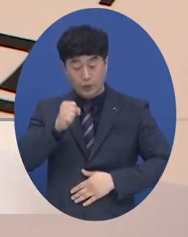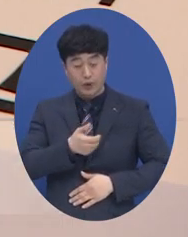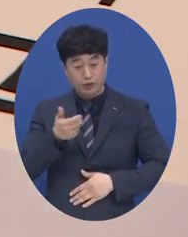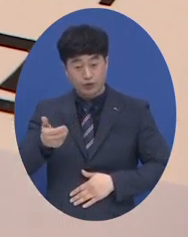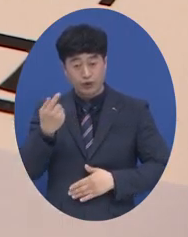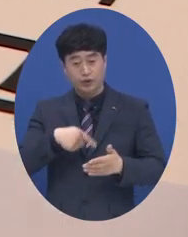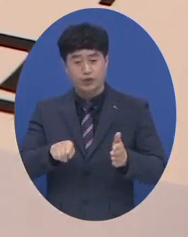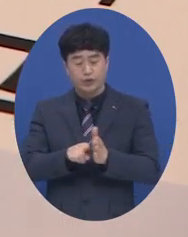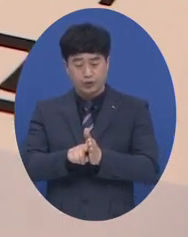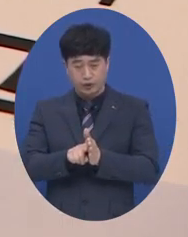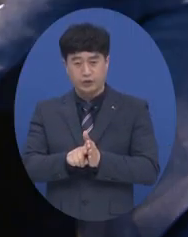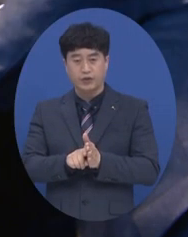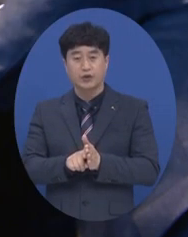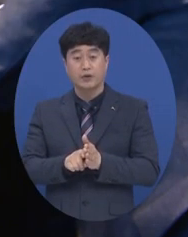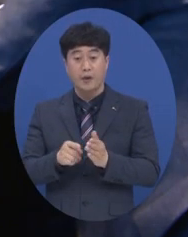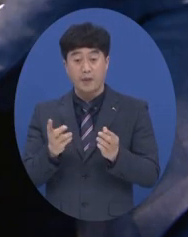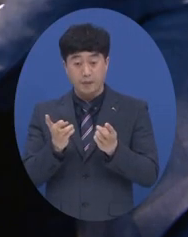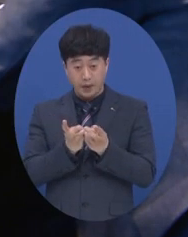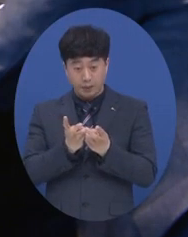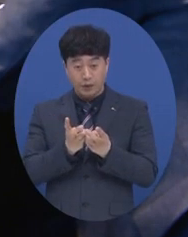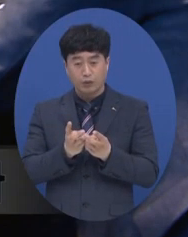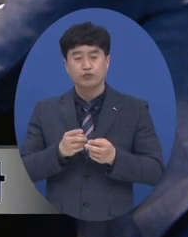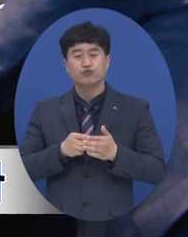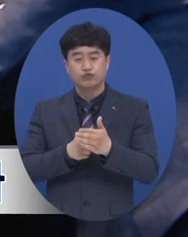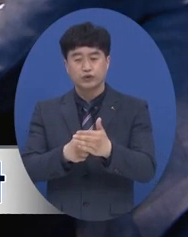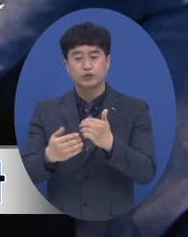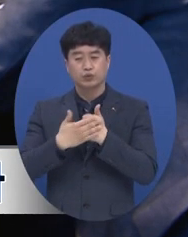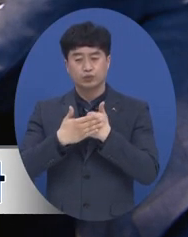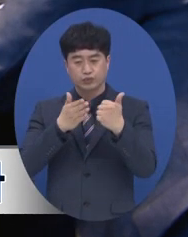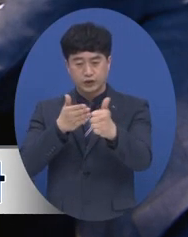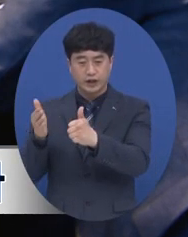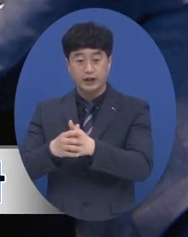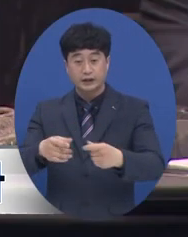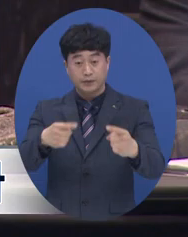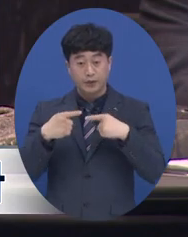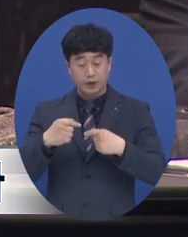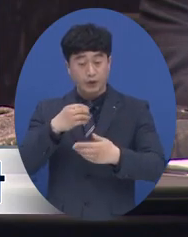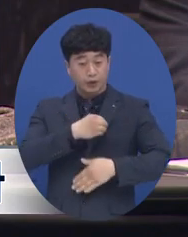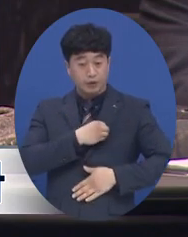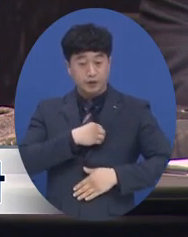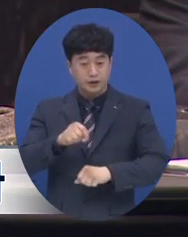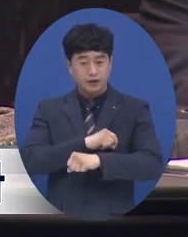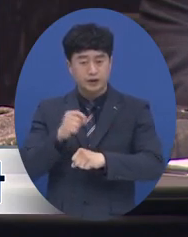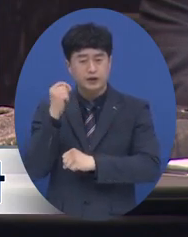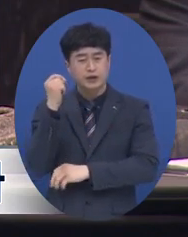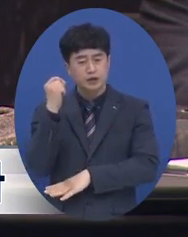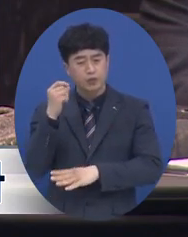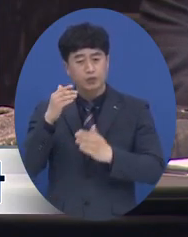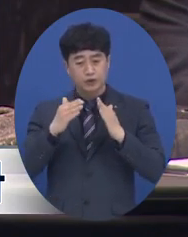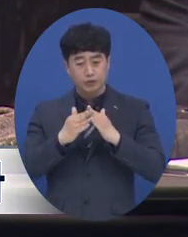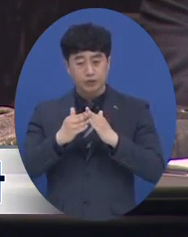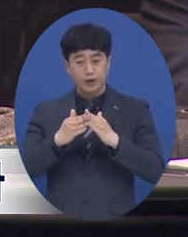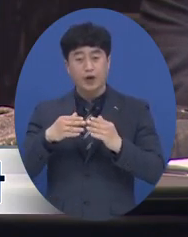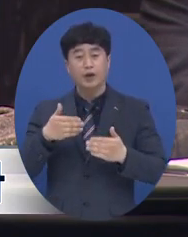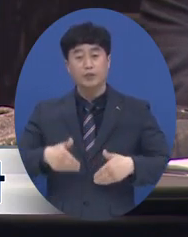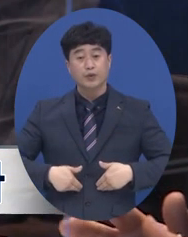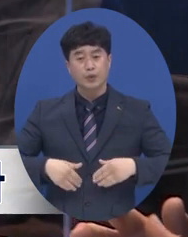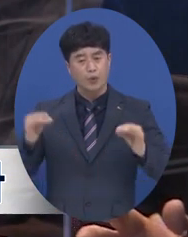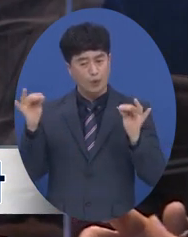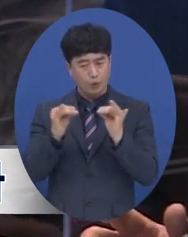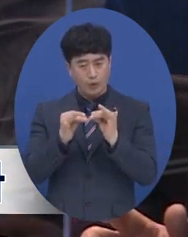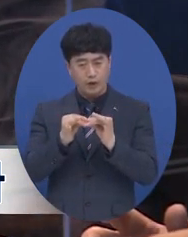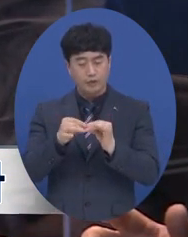위한 국회 협조를 거듭 당부했습니다. 참석 의원들은 특히 기본주택의 필요성에 대해 공감하며